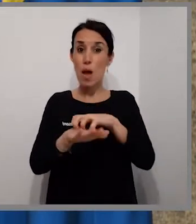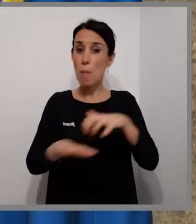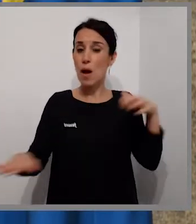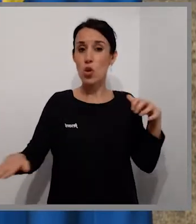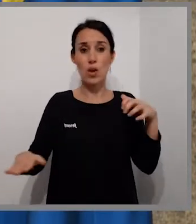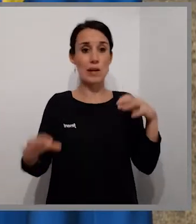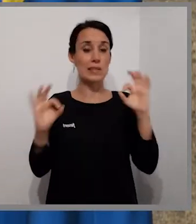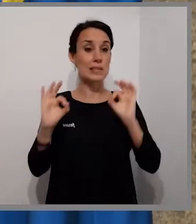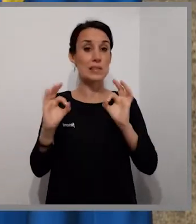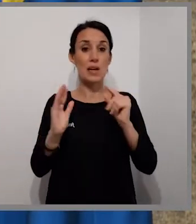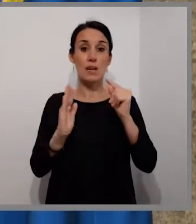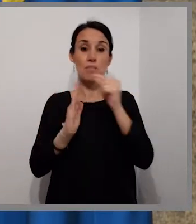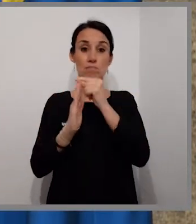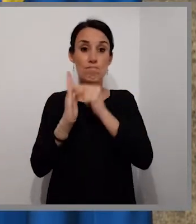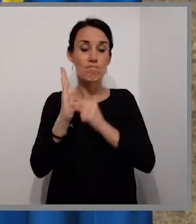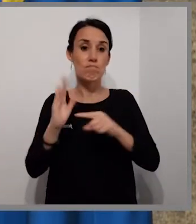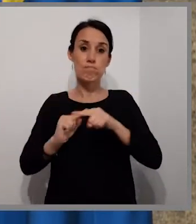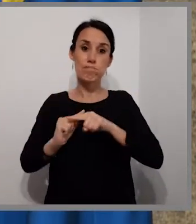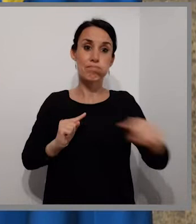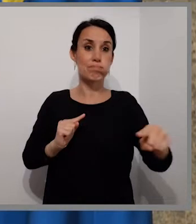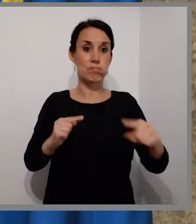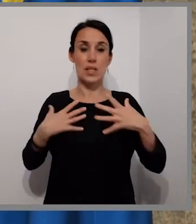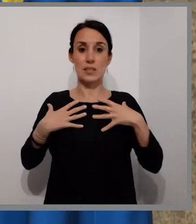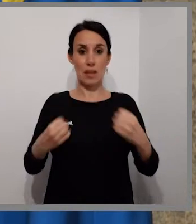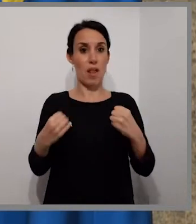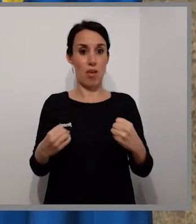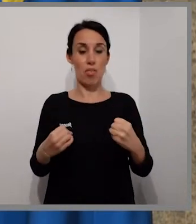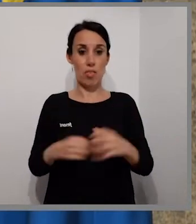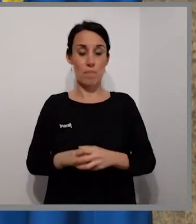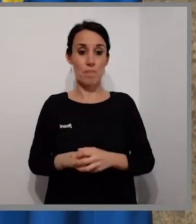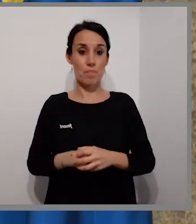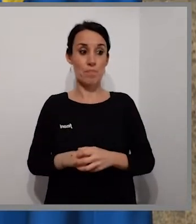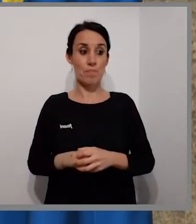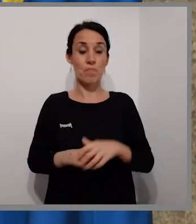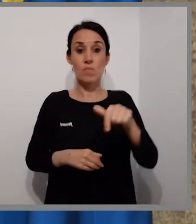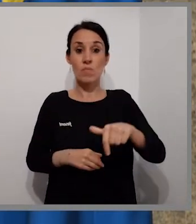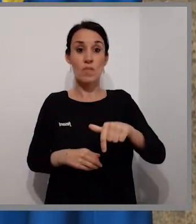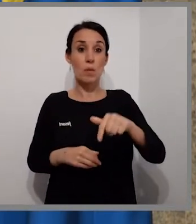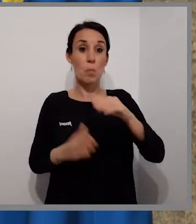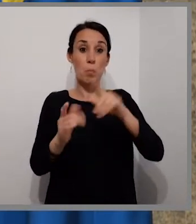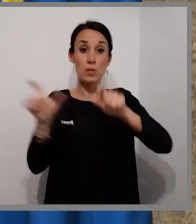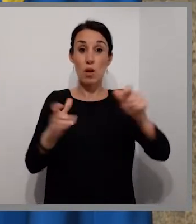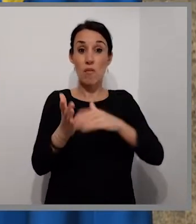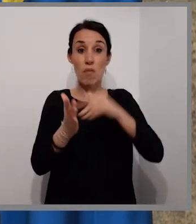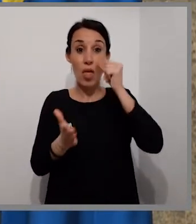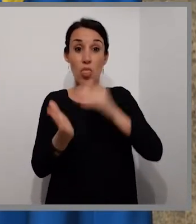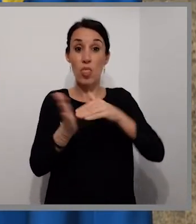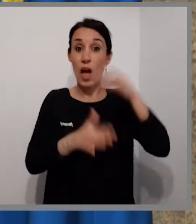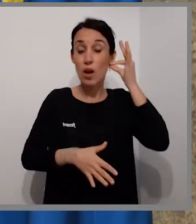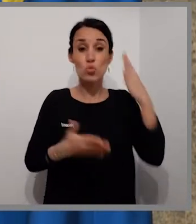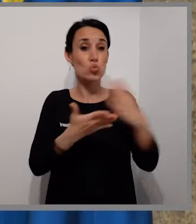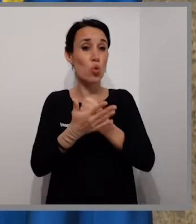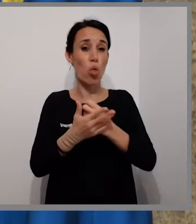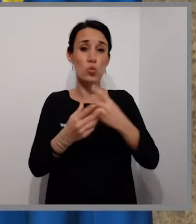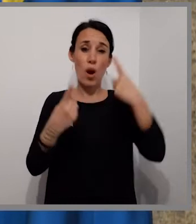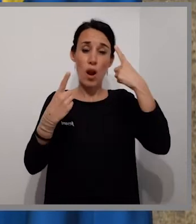molt majoritàriament complir les instruccions de les autoritats sanitàries. Vull reconèixer a totes les valencianes i valencians